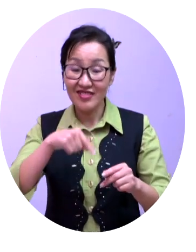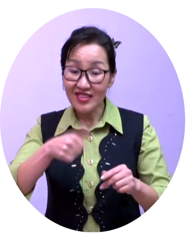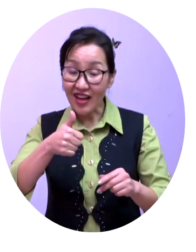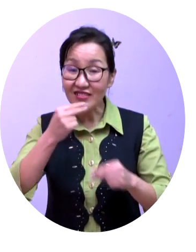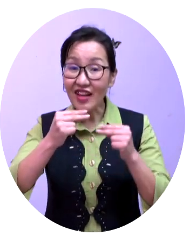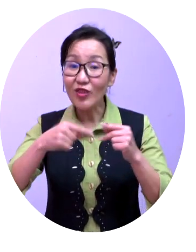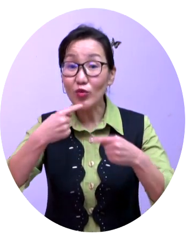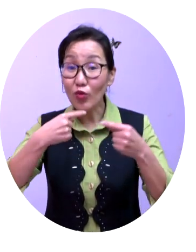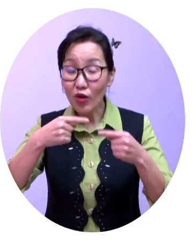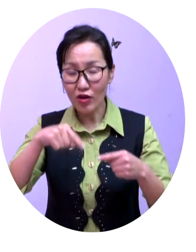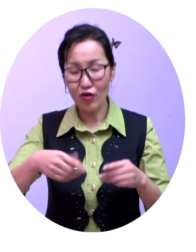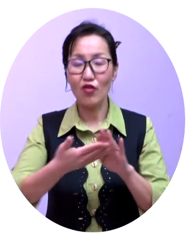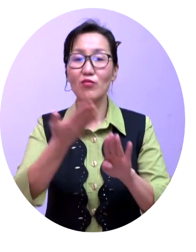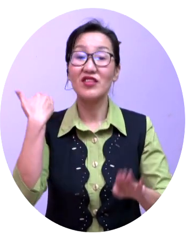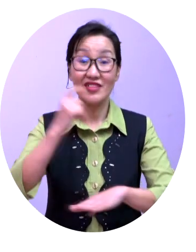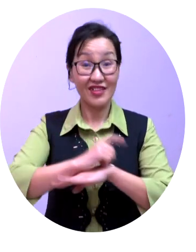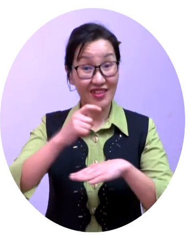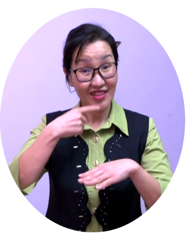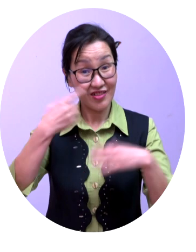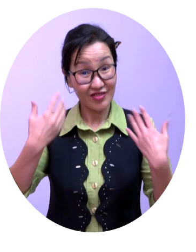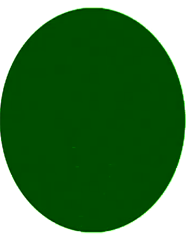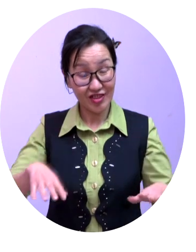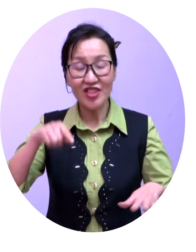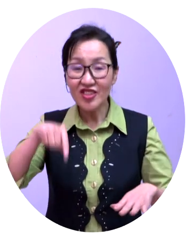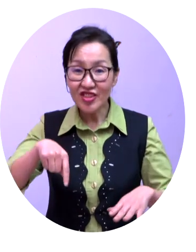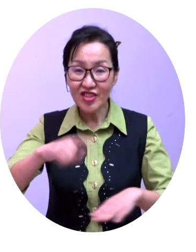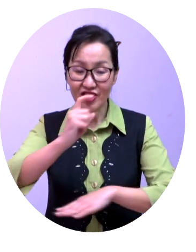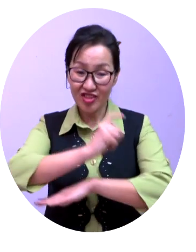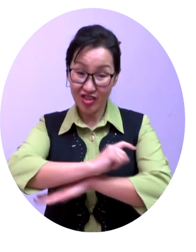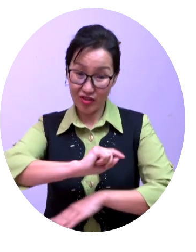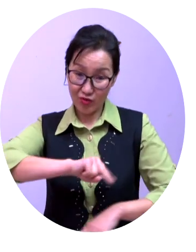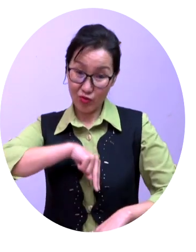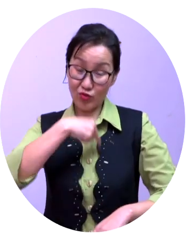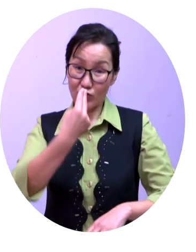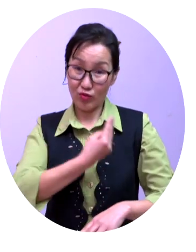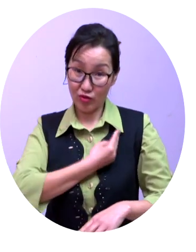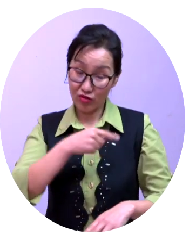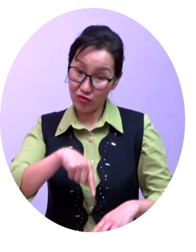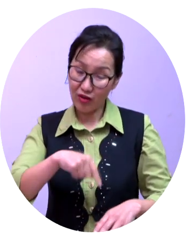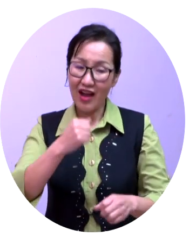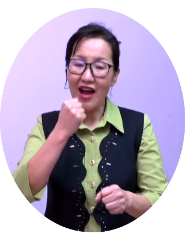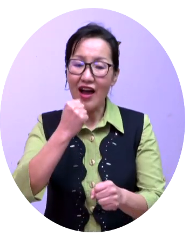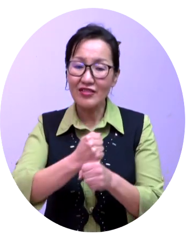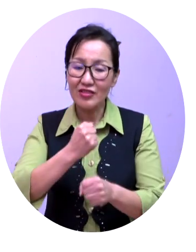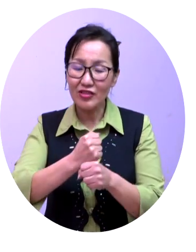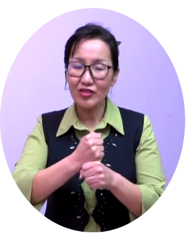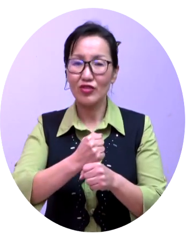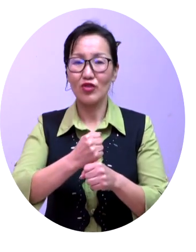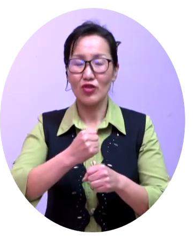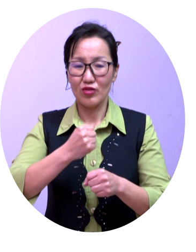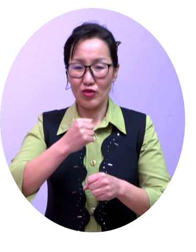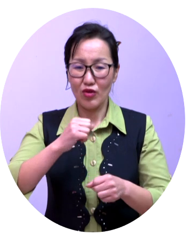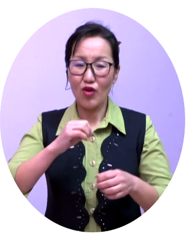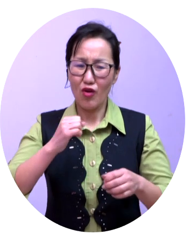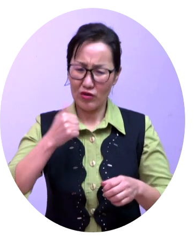ярилцсан. Тэгвэл өнөөдөр хичээл зүтгэл бол ажилсаг хөдөлмөрч байхын гол шинж